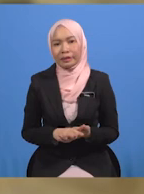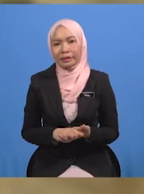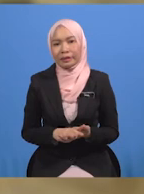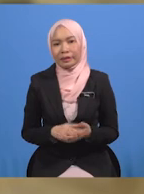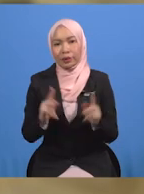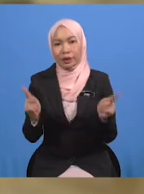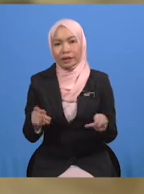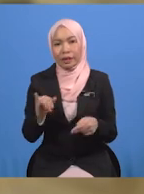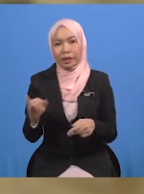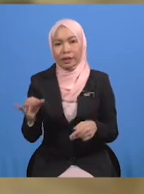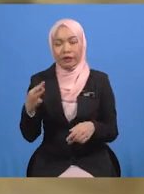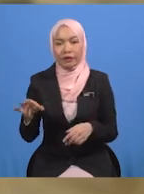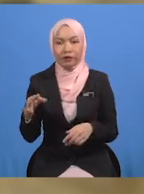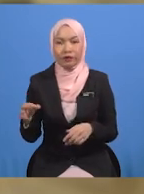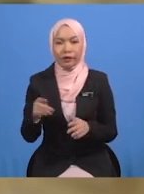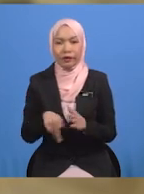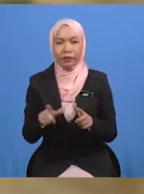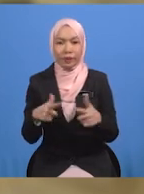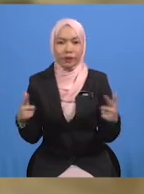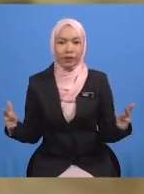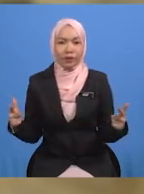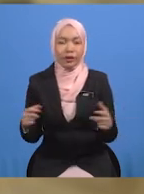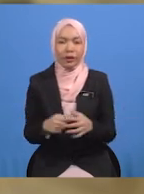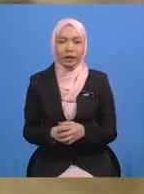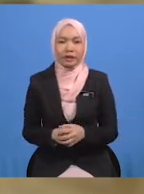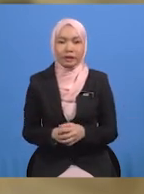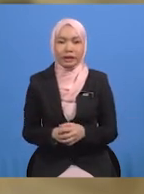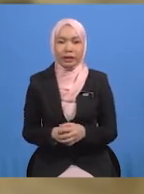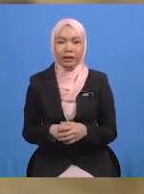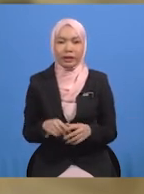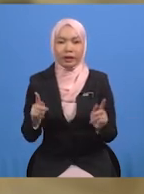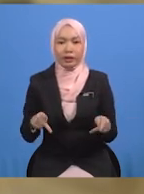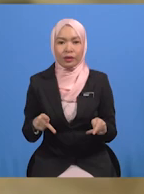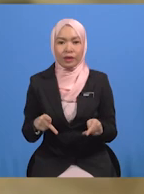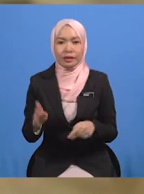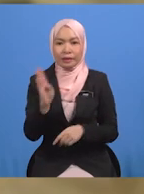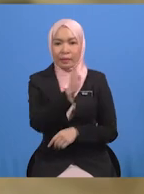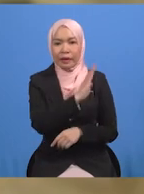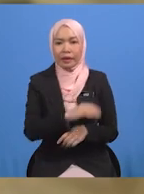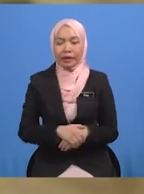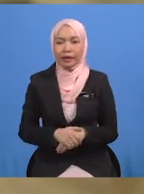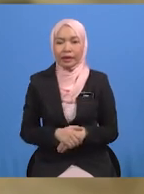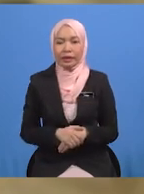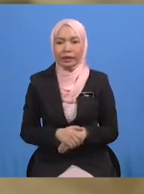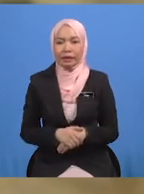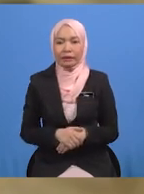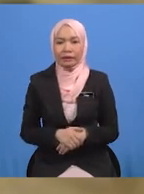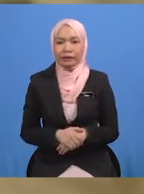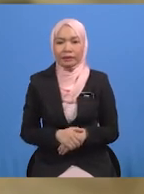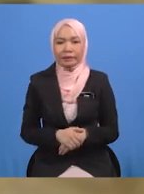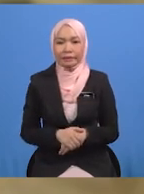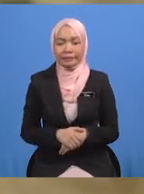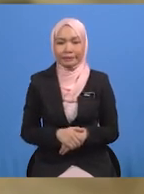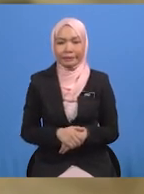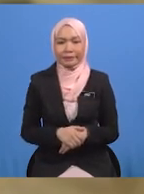menguasai faktor-faktor perluasan kuasa barat zaman kerajaan Turki Uthmaniyah dari abad ke-18 hingga 20